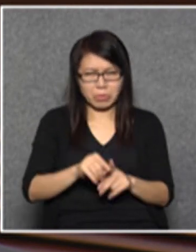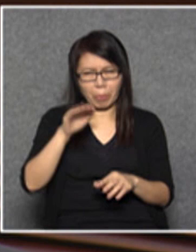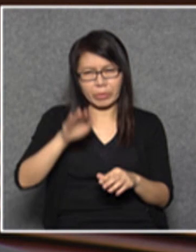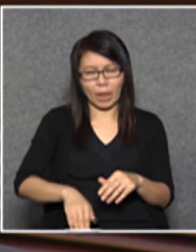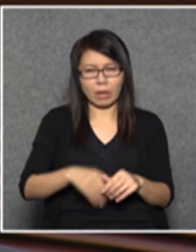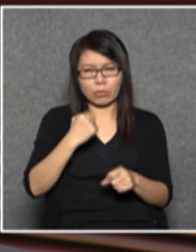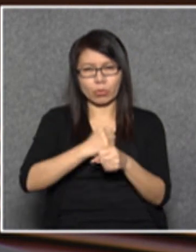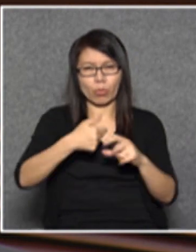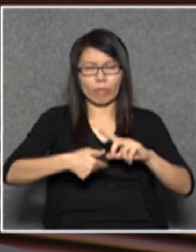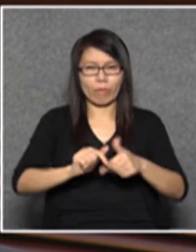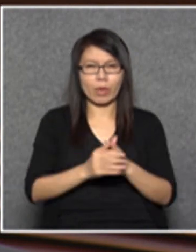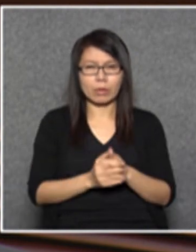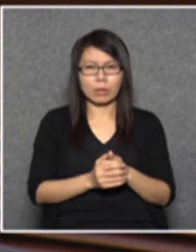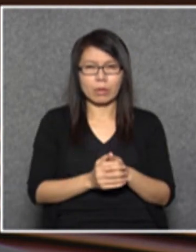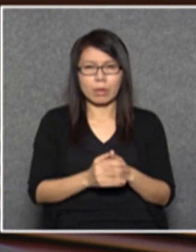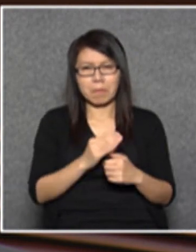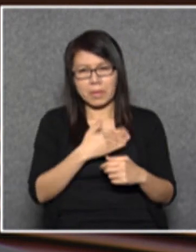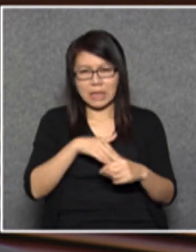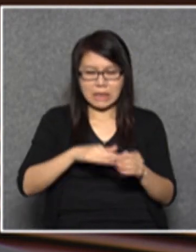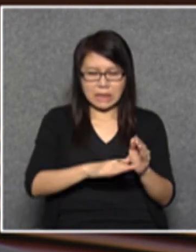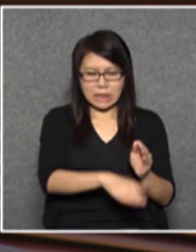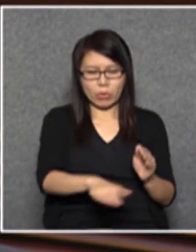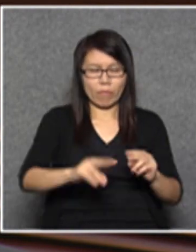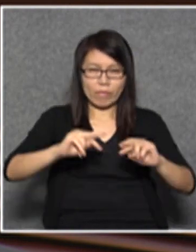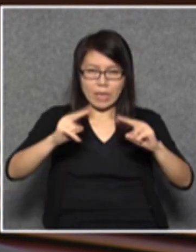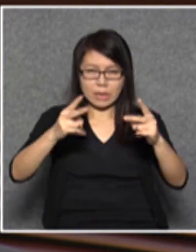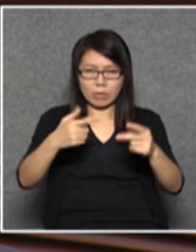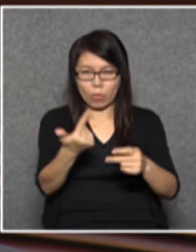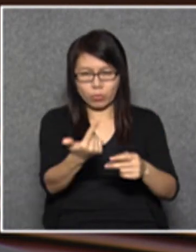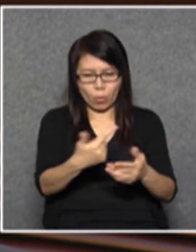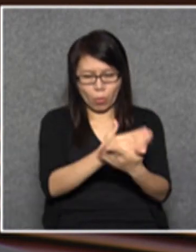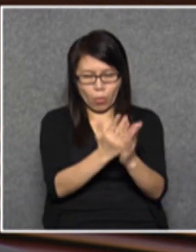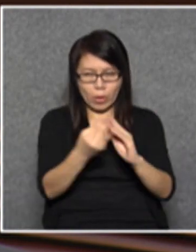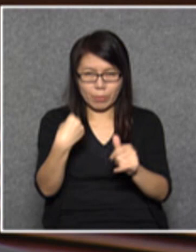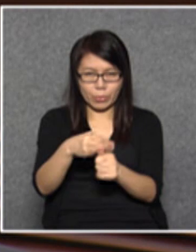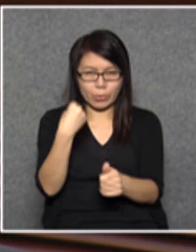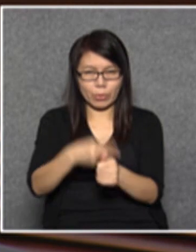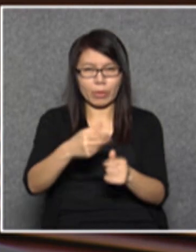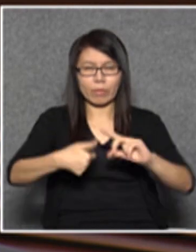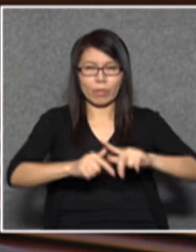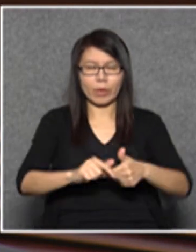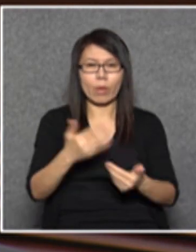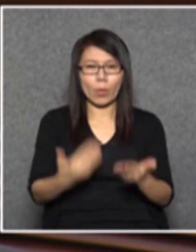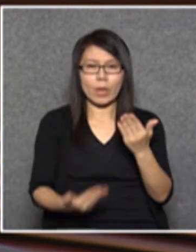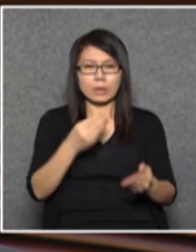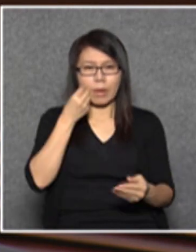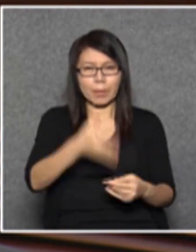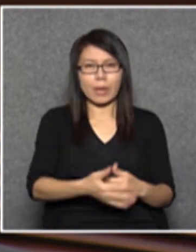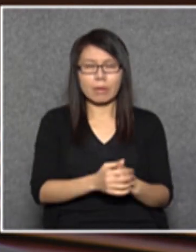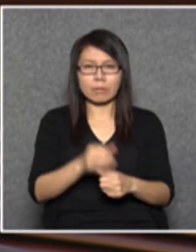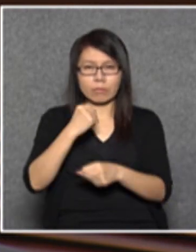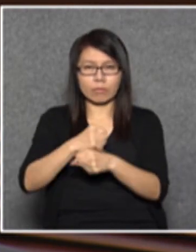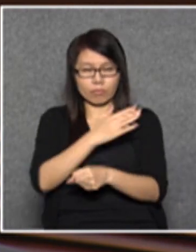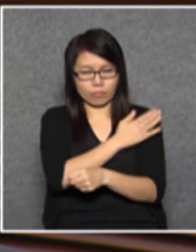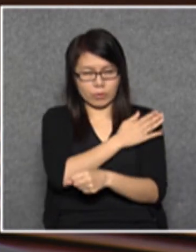論從兒童發展的多元培育模式的角度，或者讓雙職的